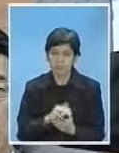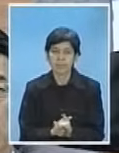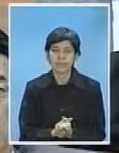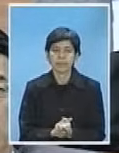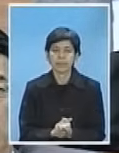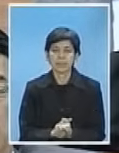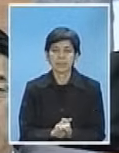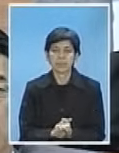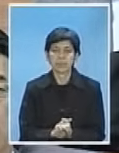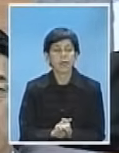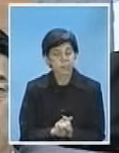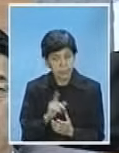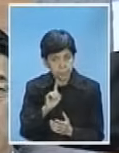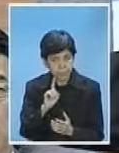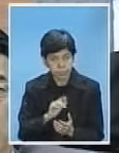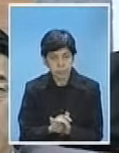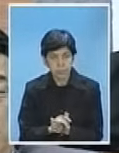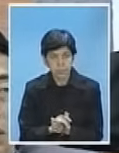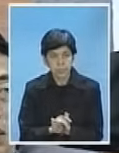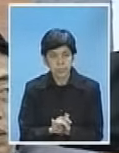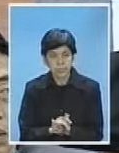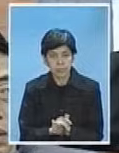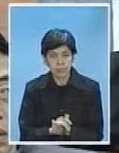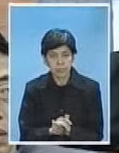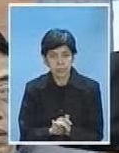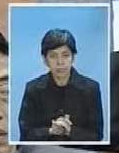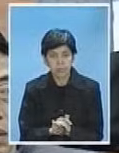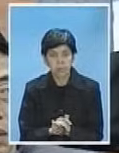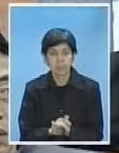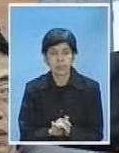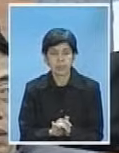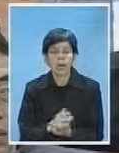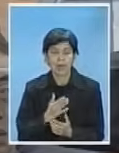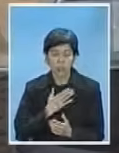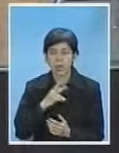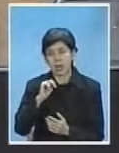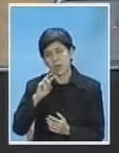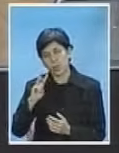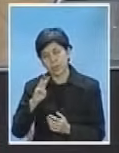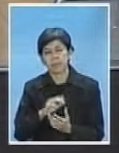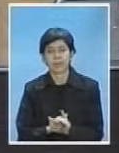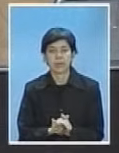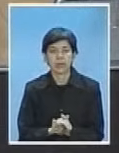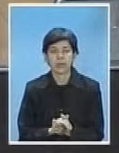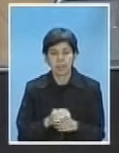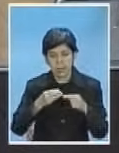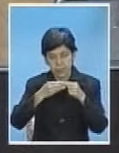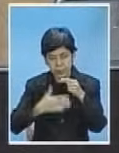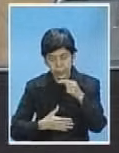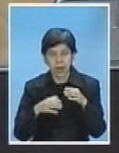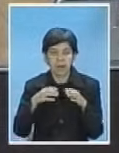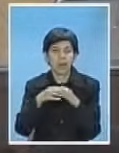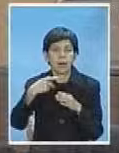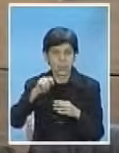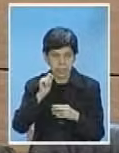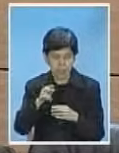า ครับท่านนฤทธิ ์ครับ ครับ ผมนายณัฐวุฒิไสเกลือบัญชีรายชื่อพ